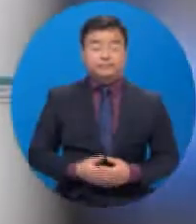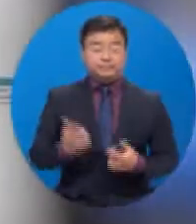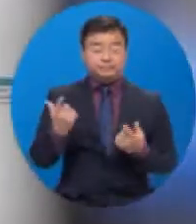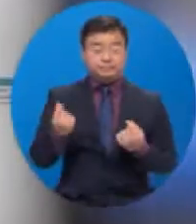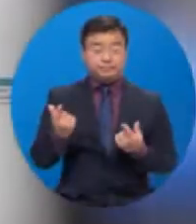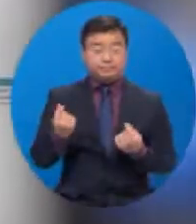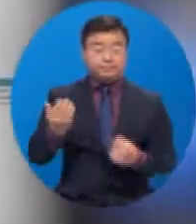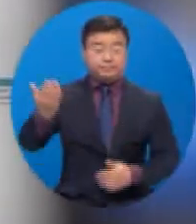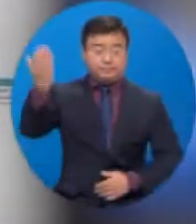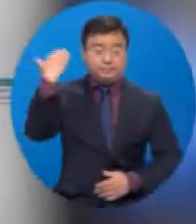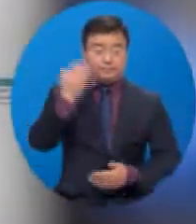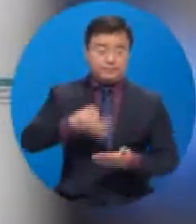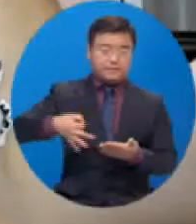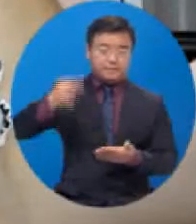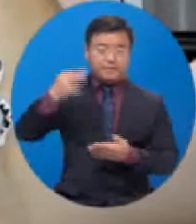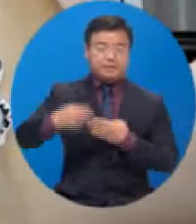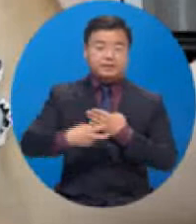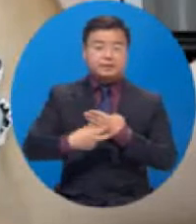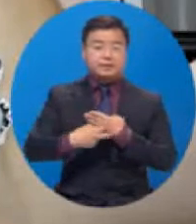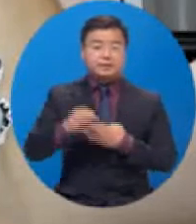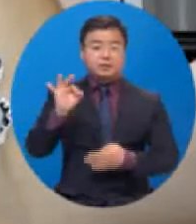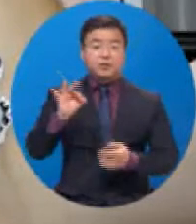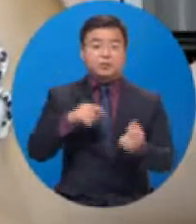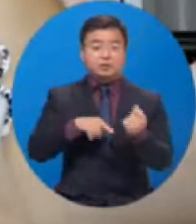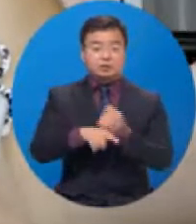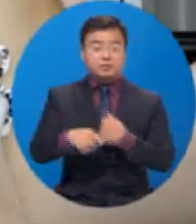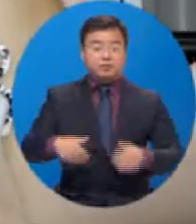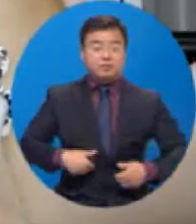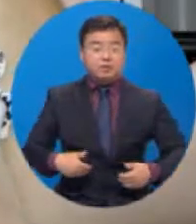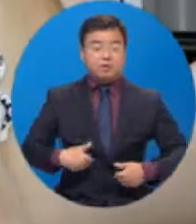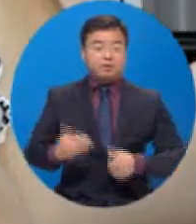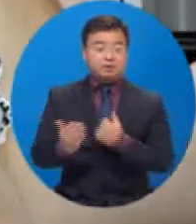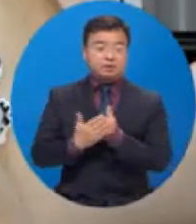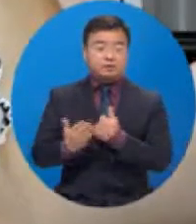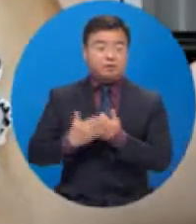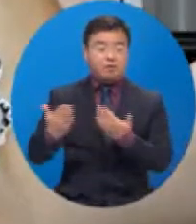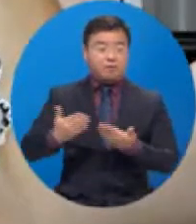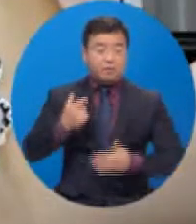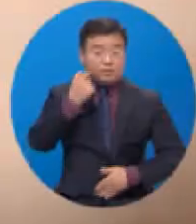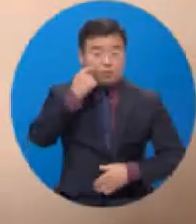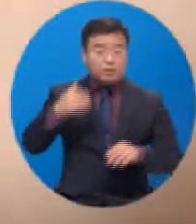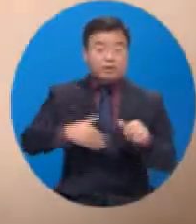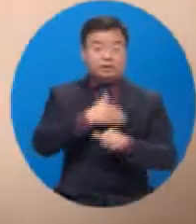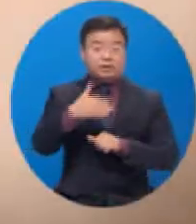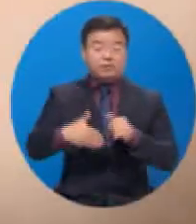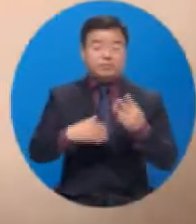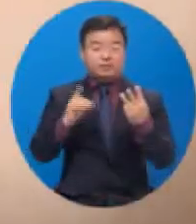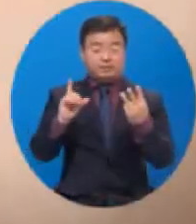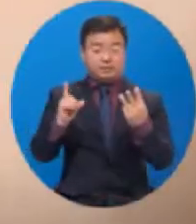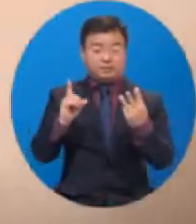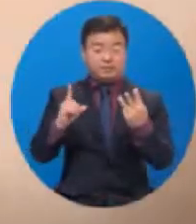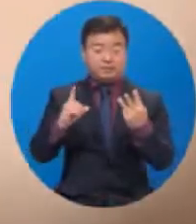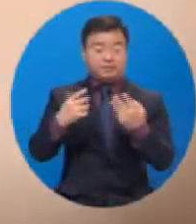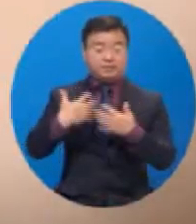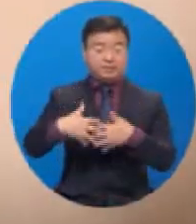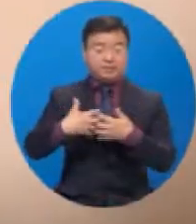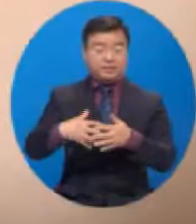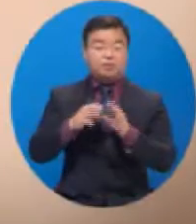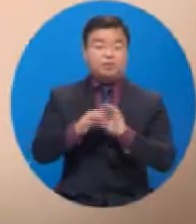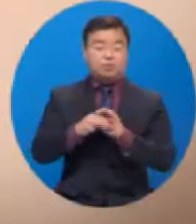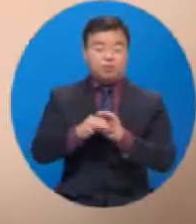이처럼 기존의 비싼 의료비 때문에 필요한 지원을 받지 못하는 상황이 3D 프린터로 인해 사라질 수 있다고